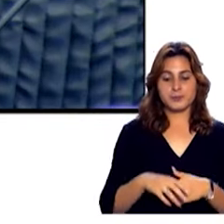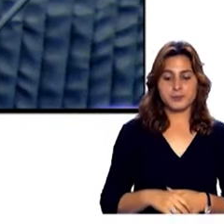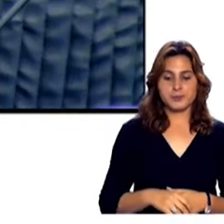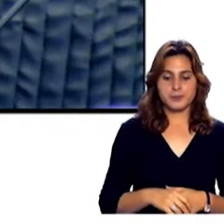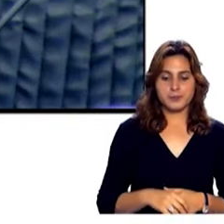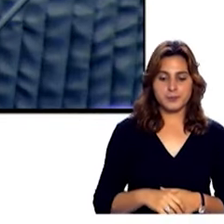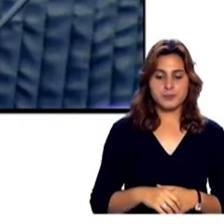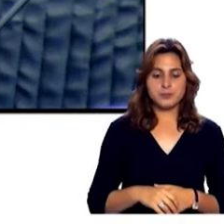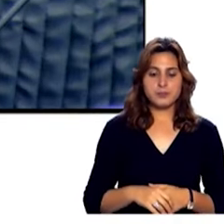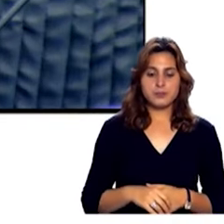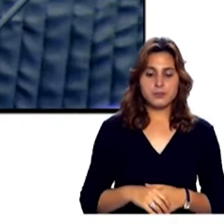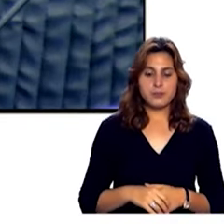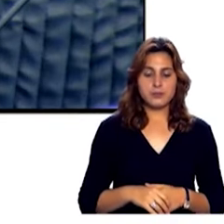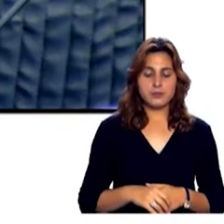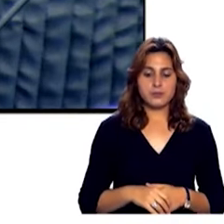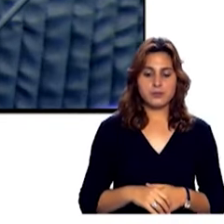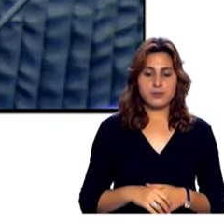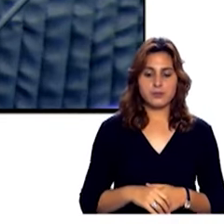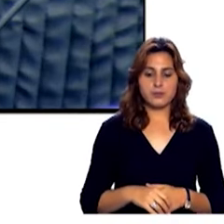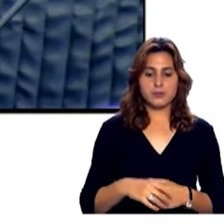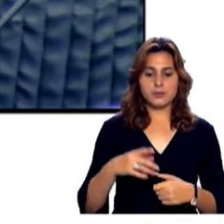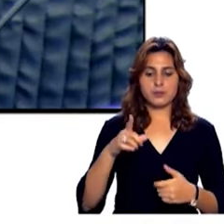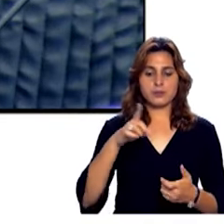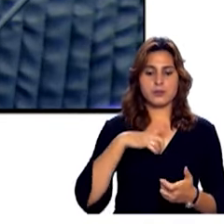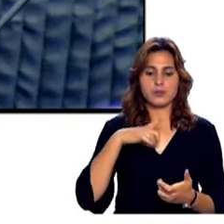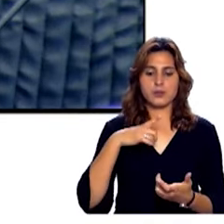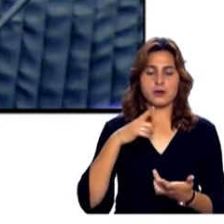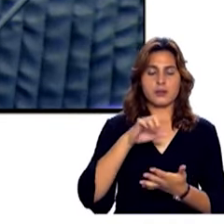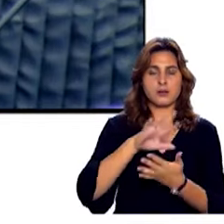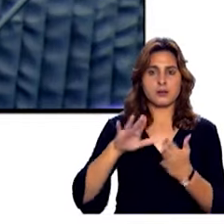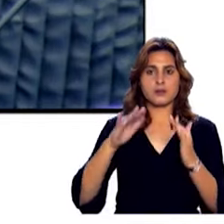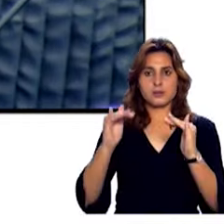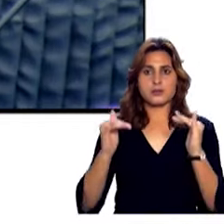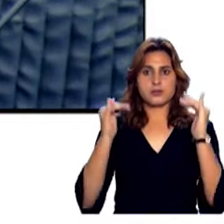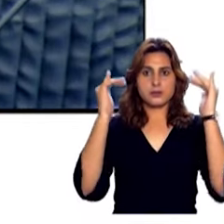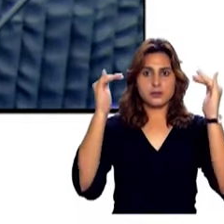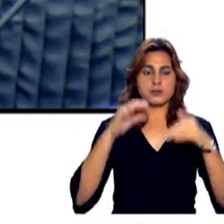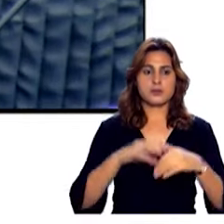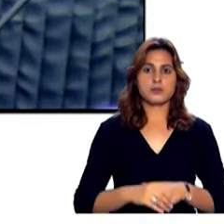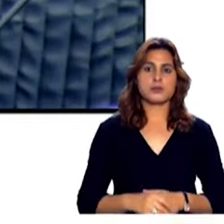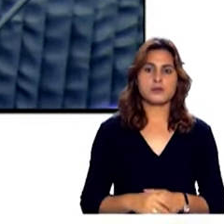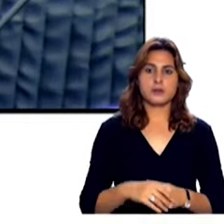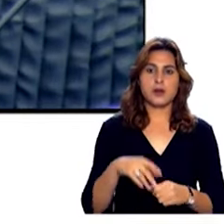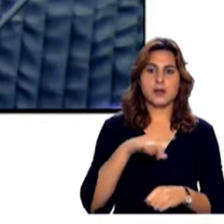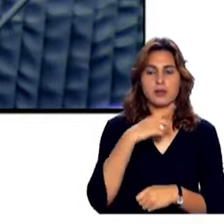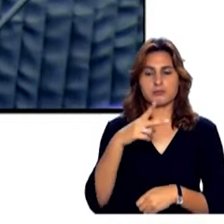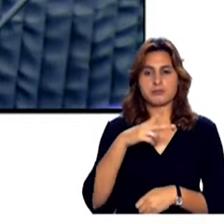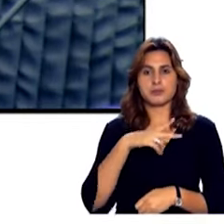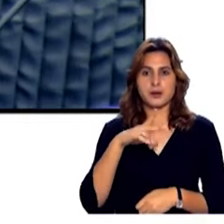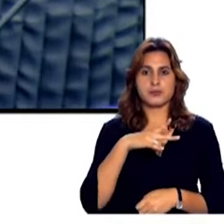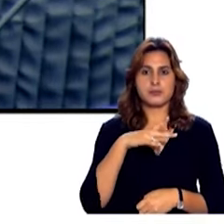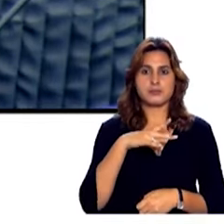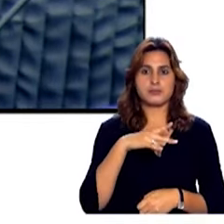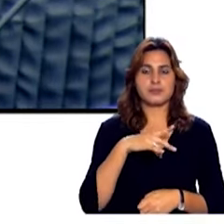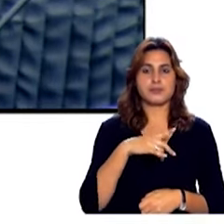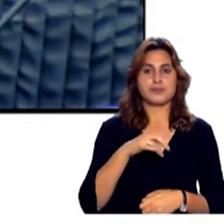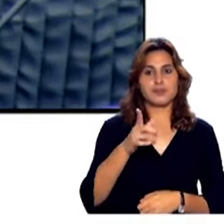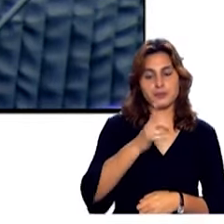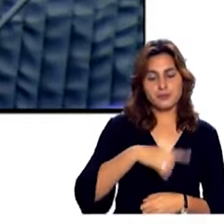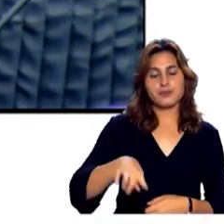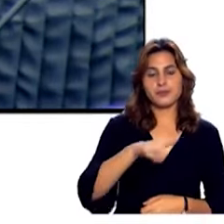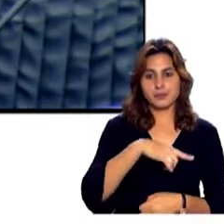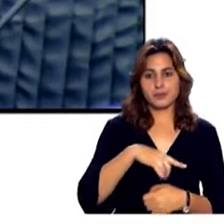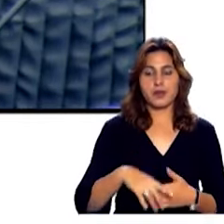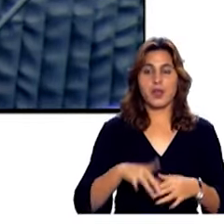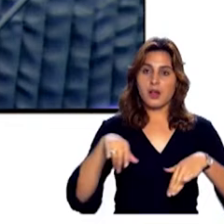trois cours suprêmes ce qui est une particularité hérité de Notre histoire une cour de cassation qui s'occupe de la matire